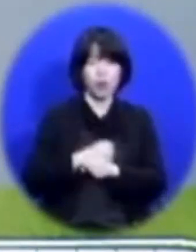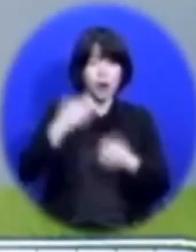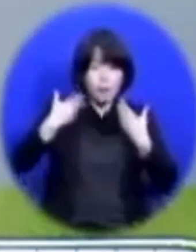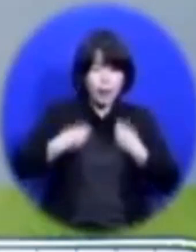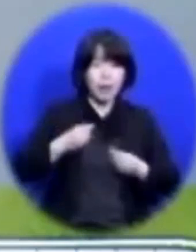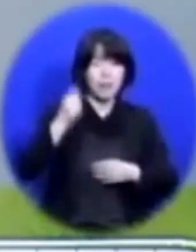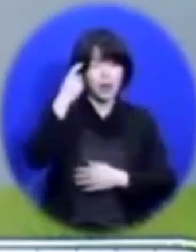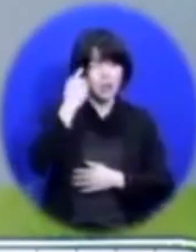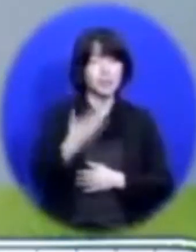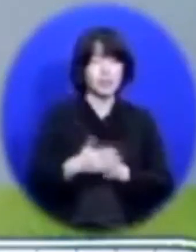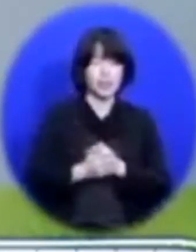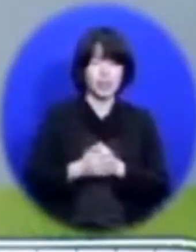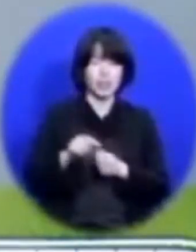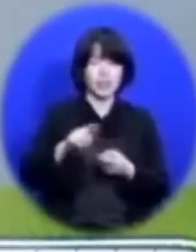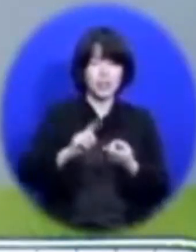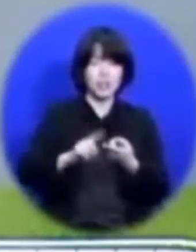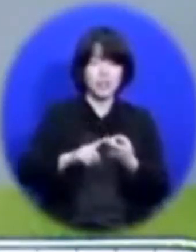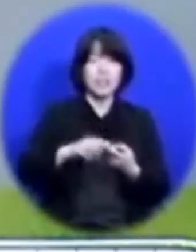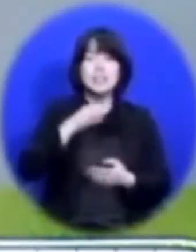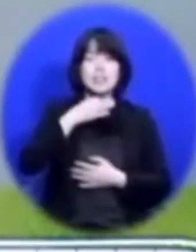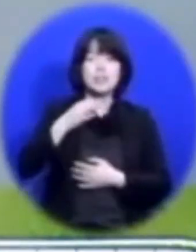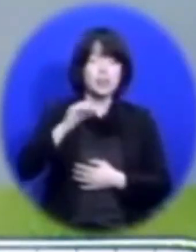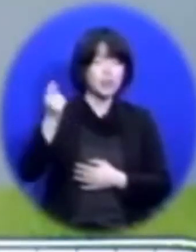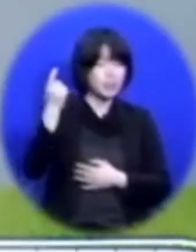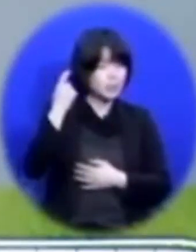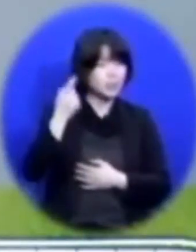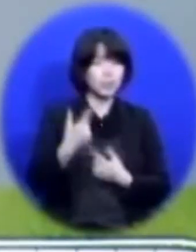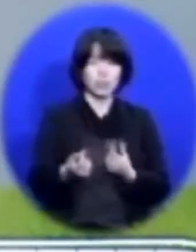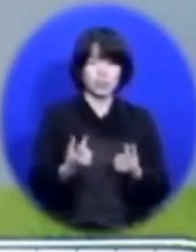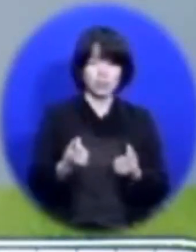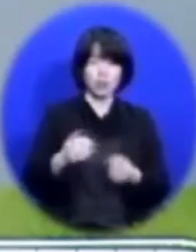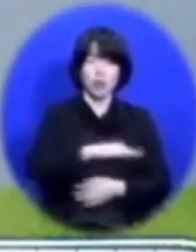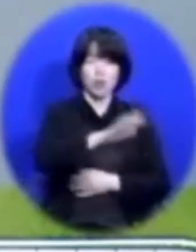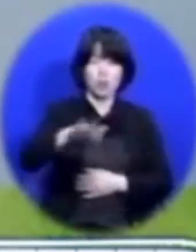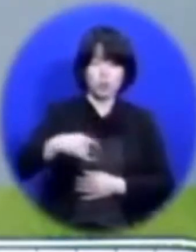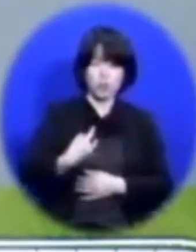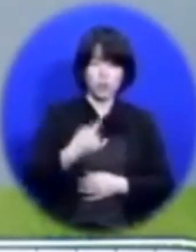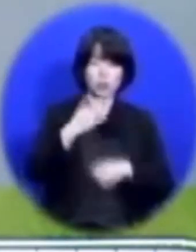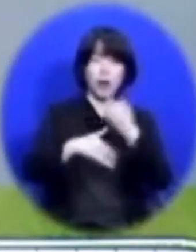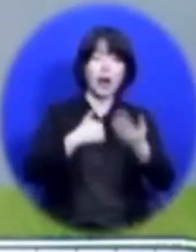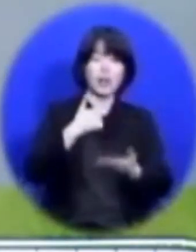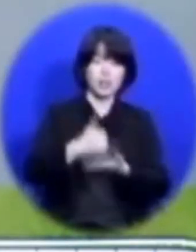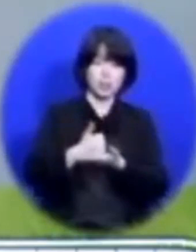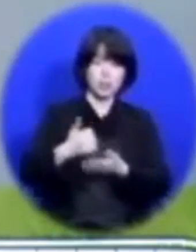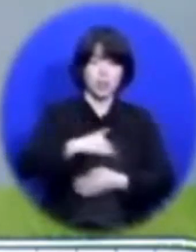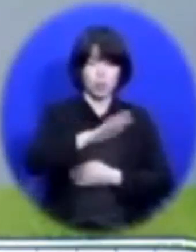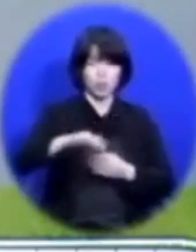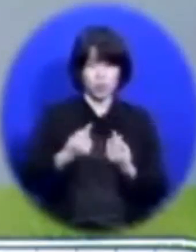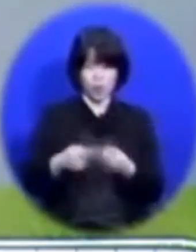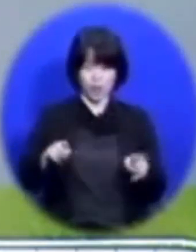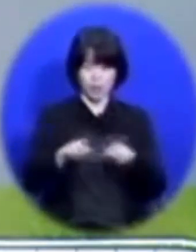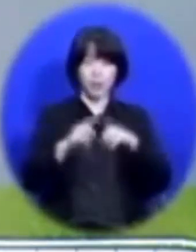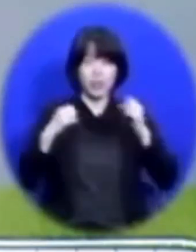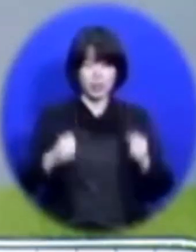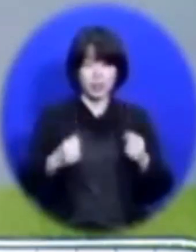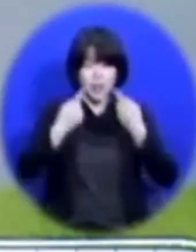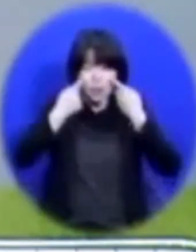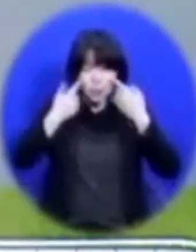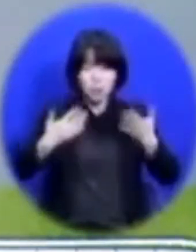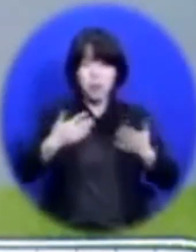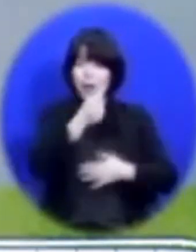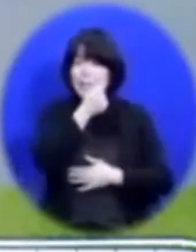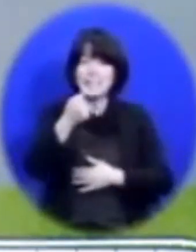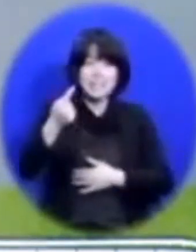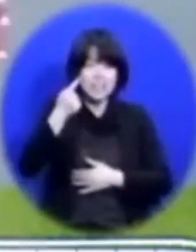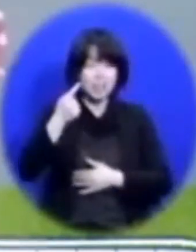께서왜그토록 괴로워하고절망하는지묻는음성을들으셨듯이,하나님은 우리에게그분이우리와함께계신다는분명한증거를보여